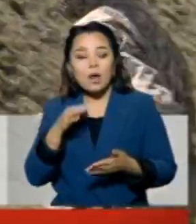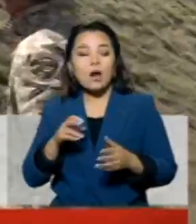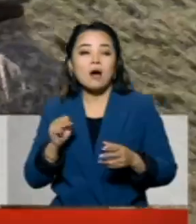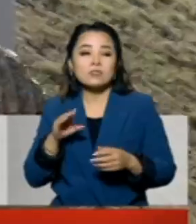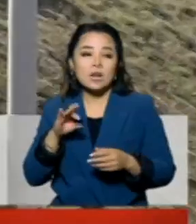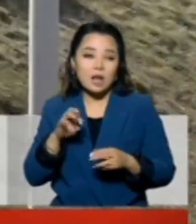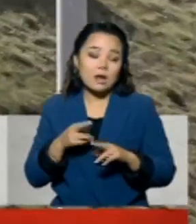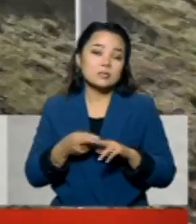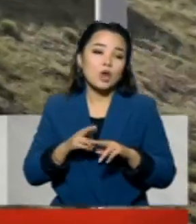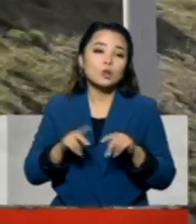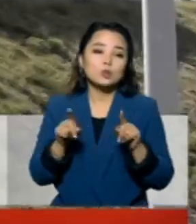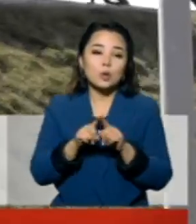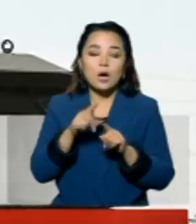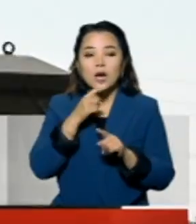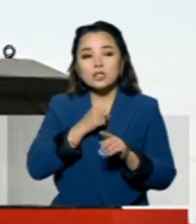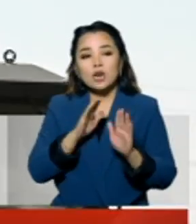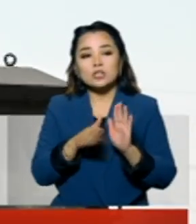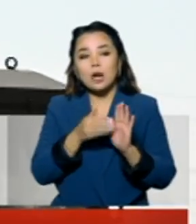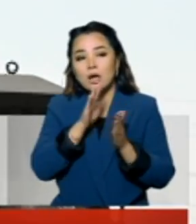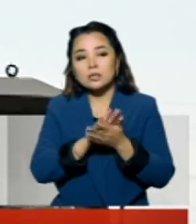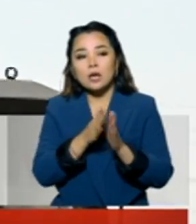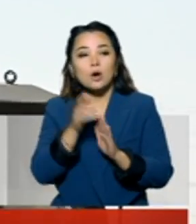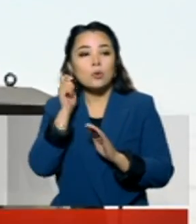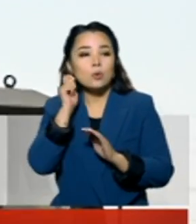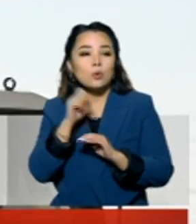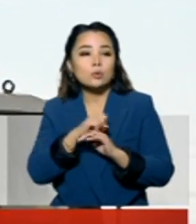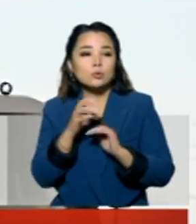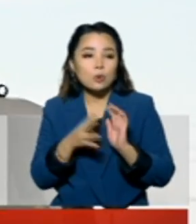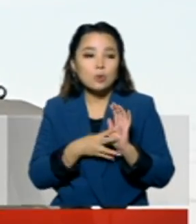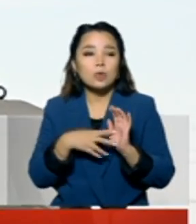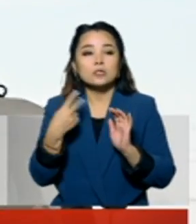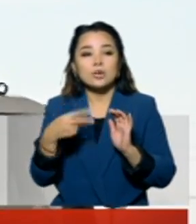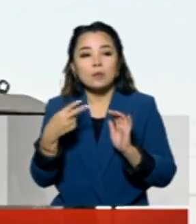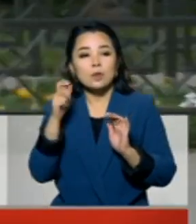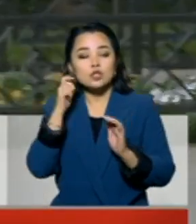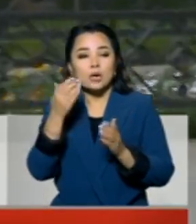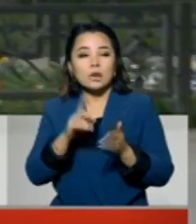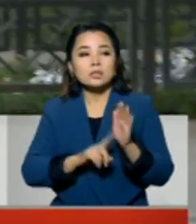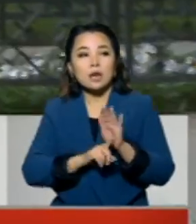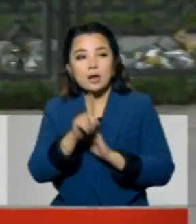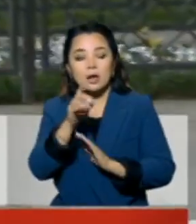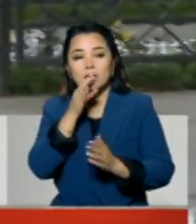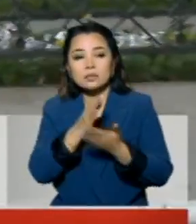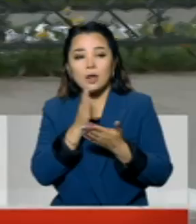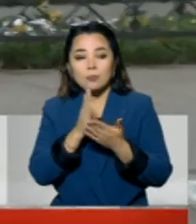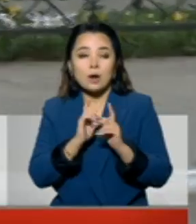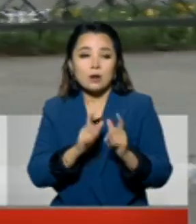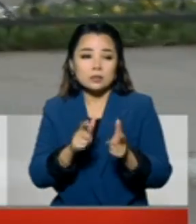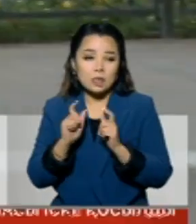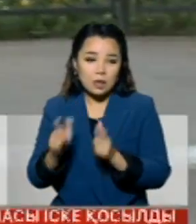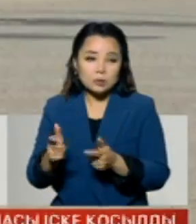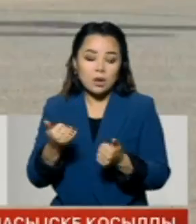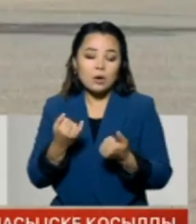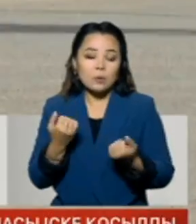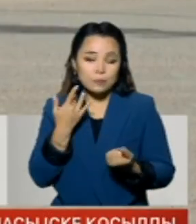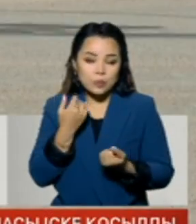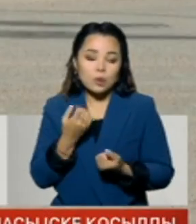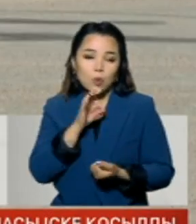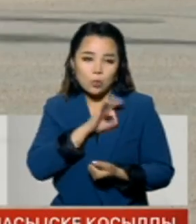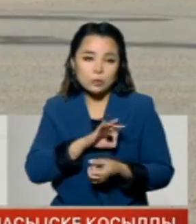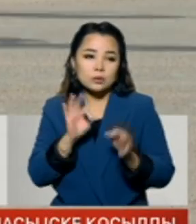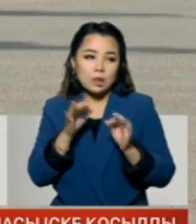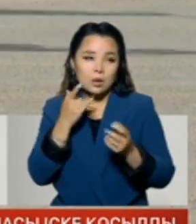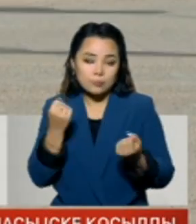Австрия елдерінде әскерге шақыру жасы 19-20 жастан басталатыны жазылған. Бұл бастаманы қолдайтындар да, бұдан